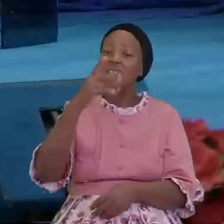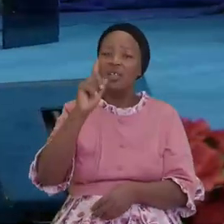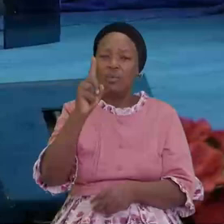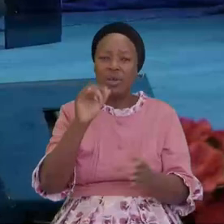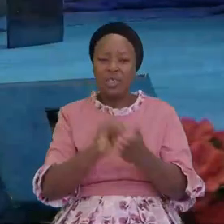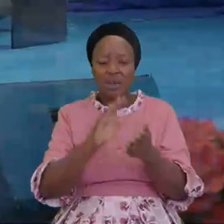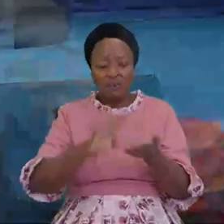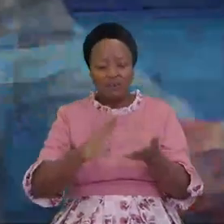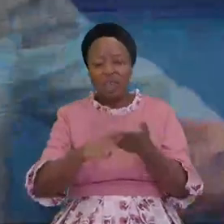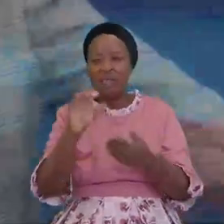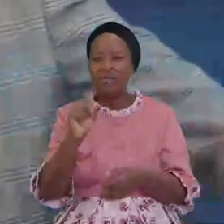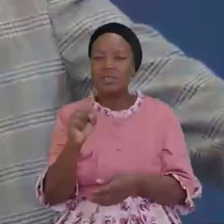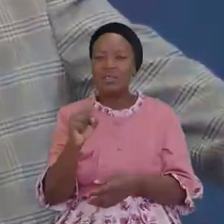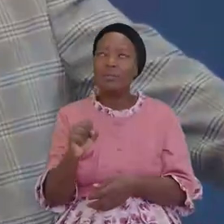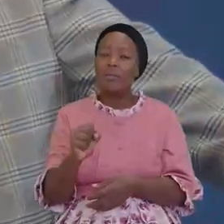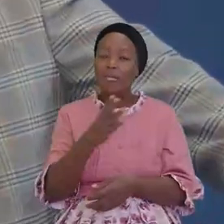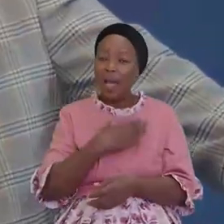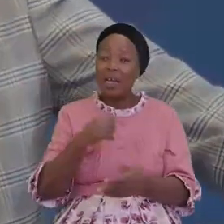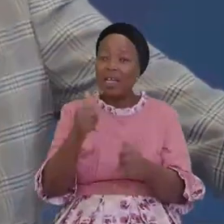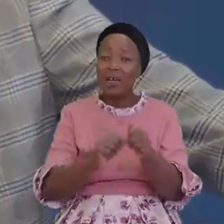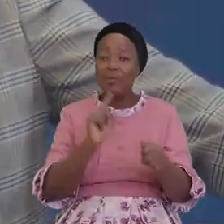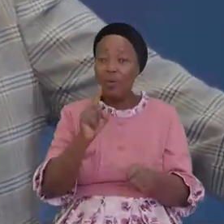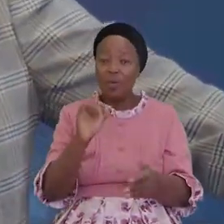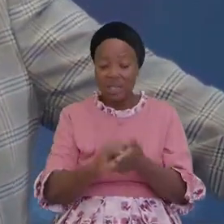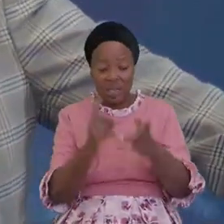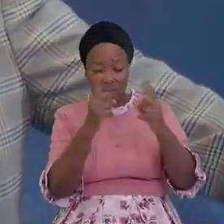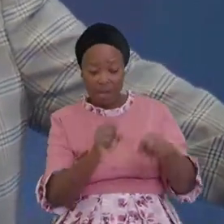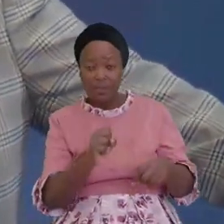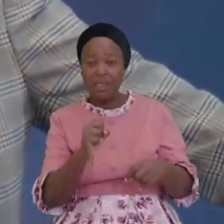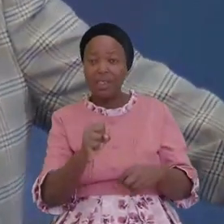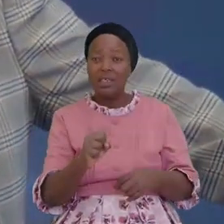lui qui délivre. C'est lui qui pardonne.